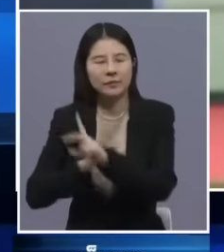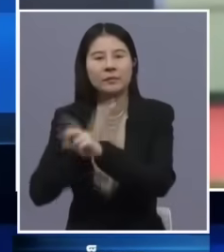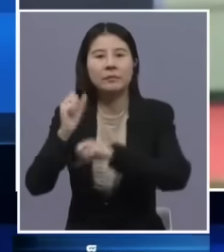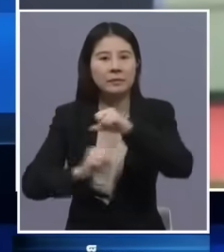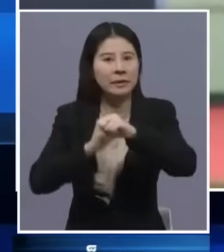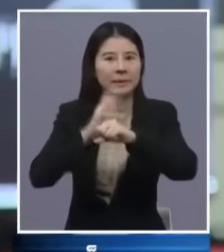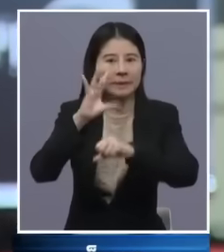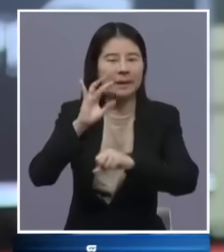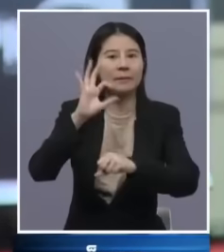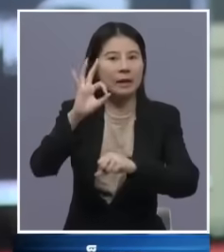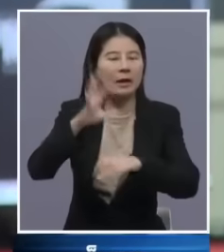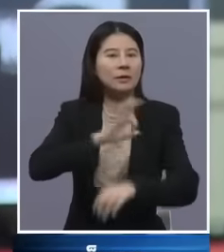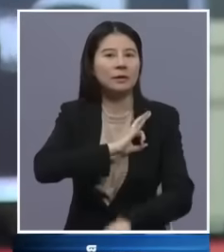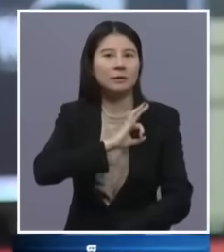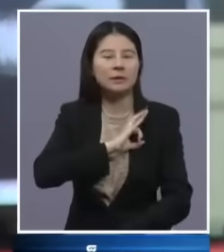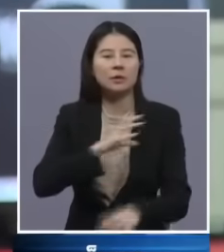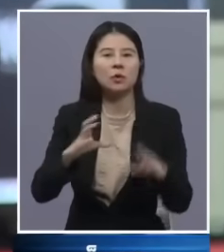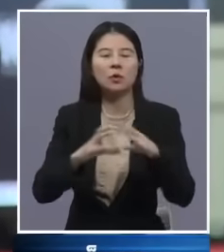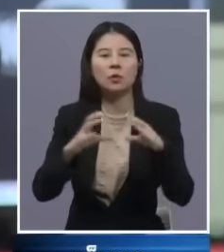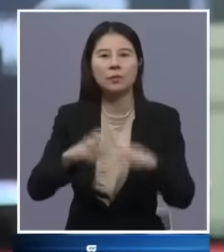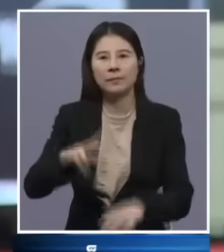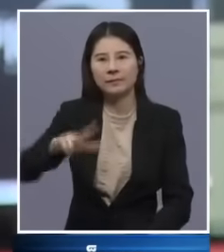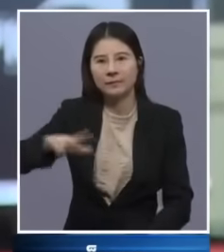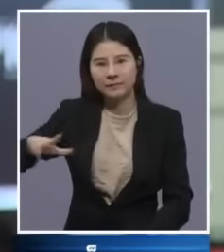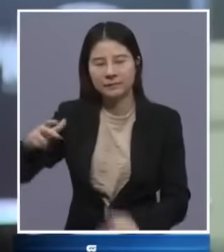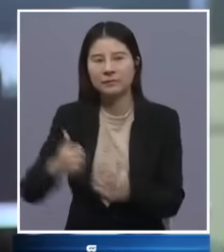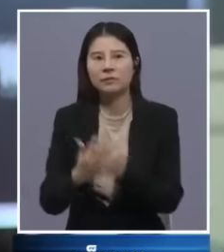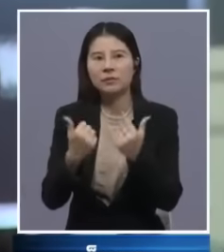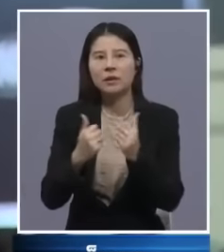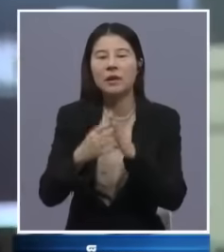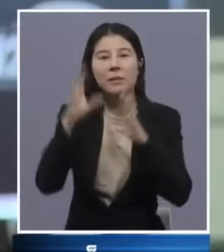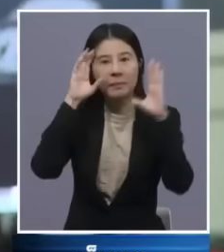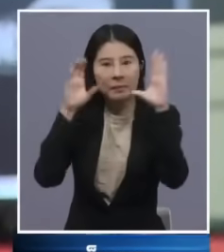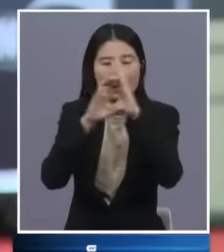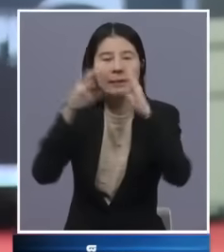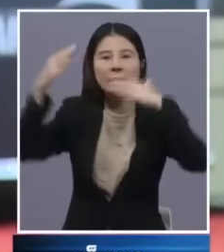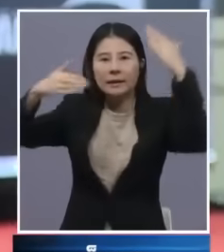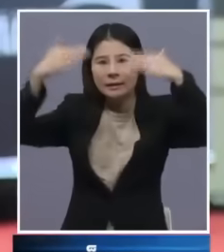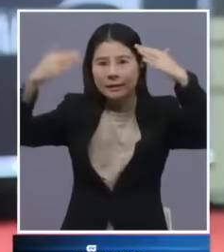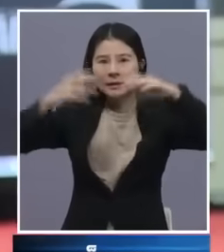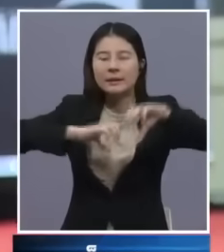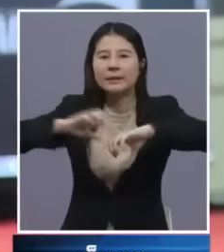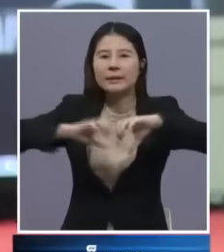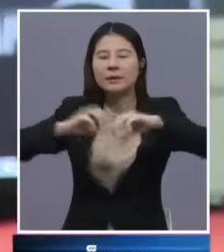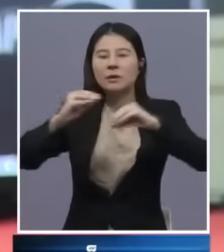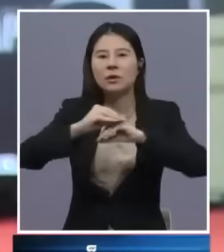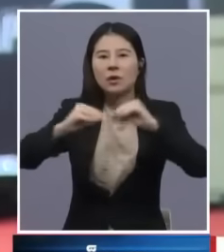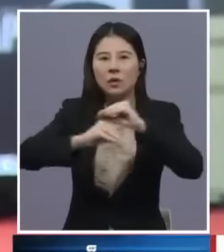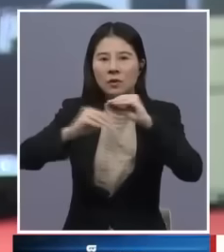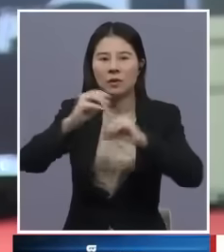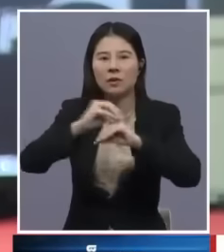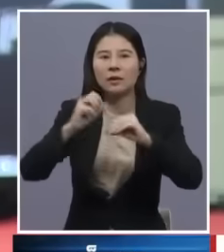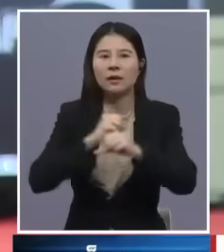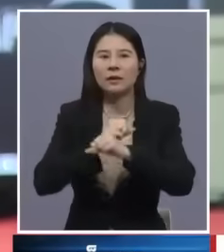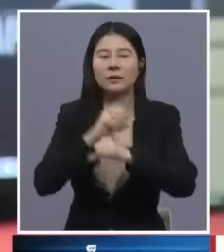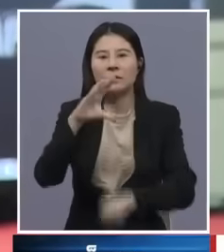มละลายพฤติกรรมอันนี้เป็นบรรยากาศในช่วงระหว่างการสัมมนาที่พรรคเพื่อไทยเขาจัดกิจกรรมภายใต้ชื่อโครงการเสริมสร้างศักย